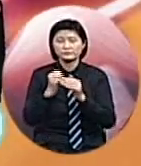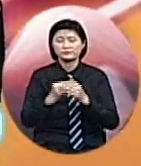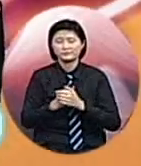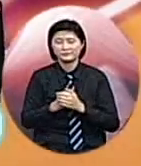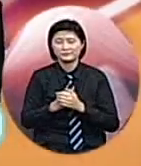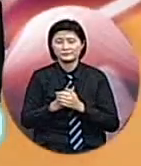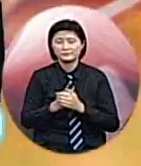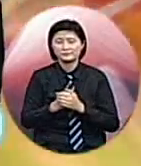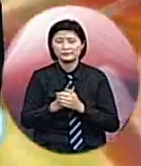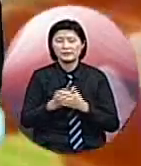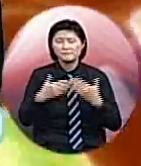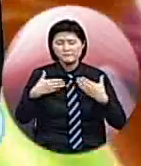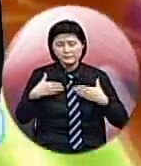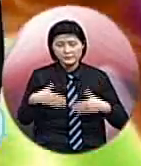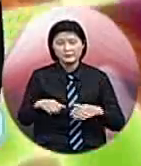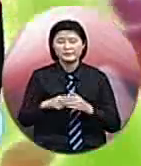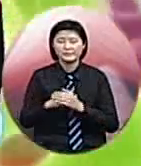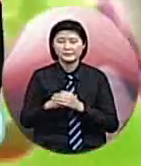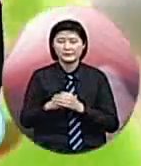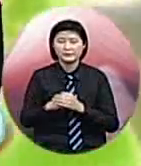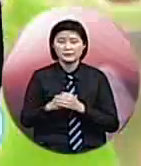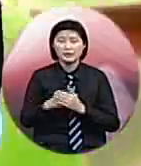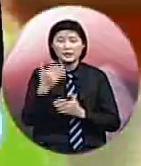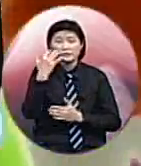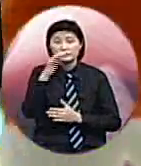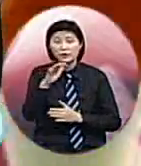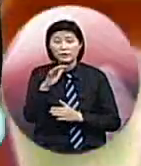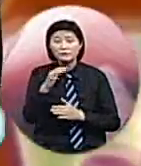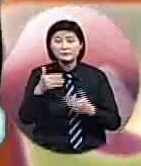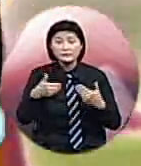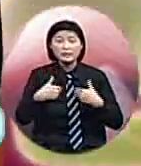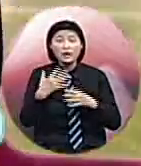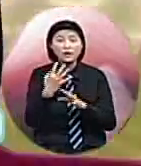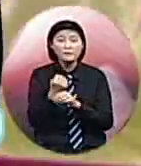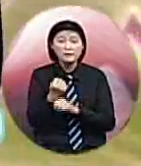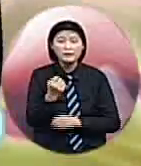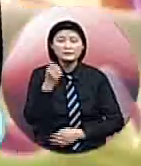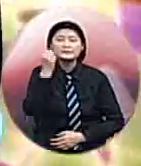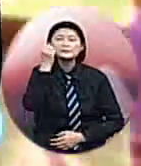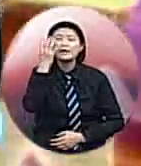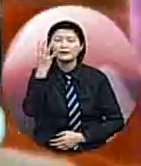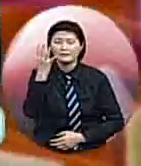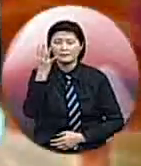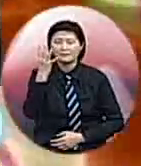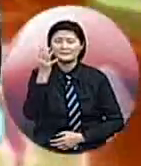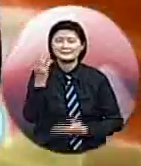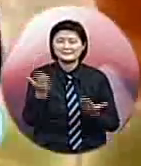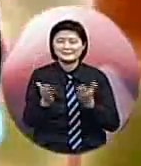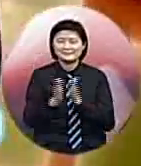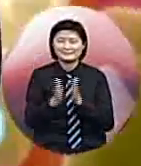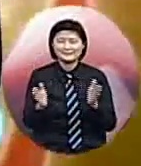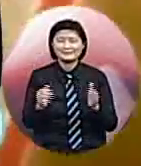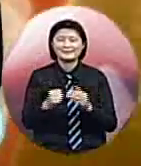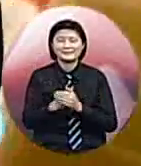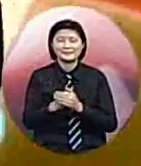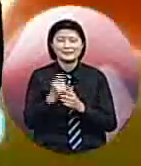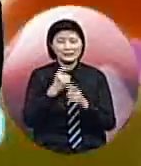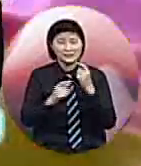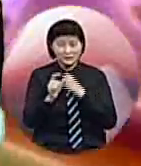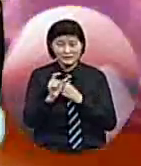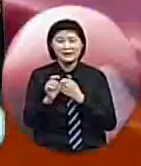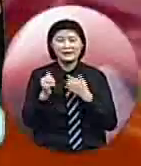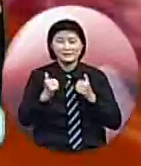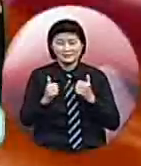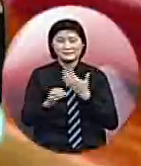많습니다. 그러지만요. 피곤하시겠어요. 이제 좀 적응을 하셨는데 얼마나 하셨어요? 한 4개월 접어들었습니다. 아, 이제 조금 더 하시면 또